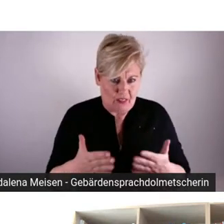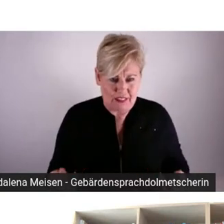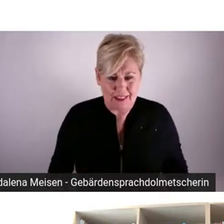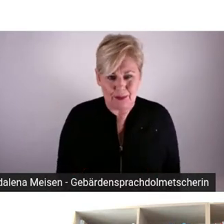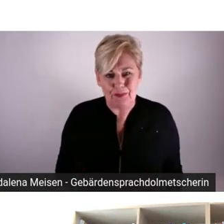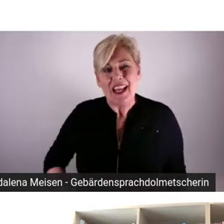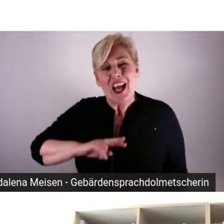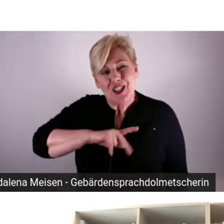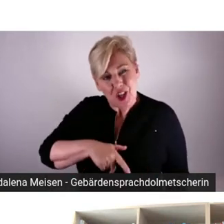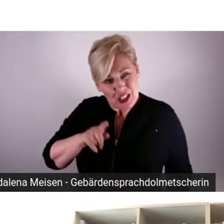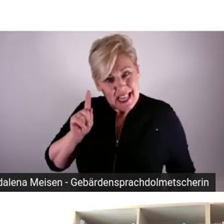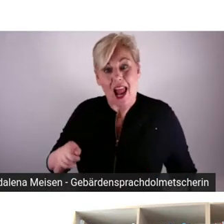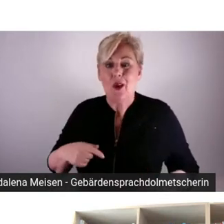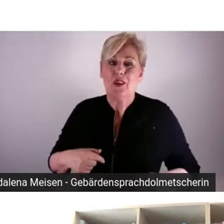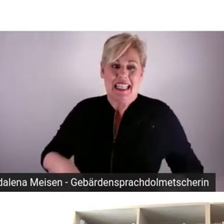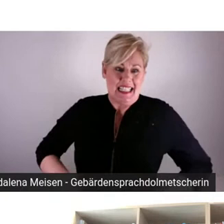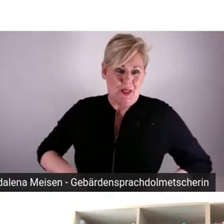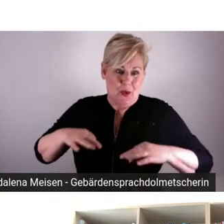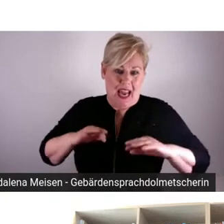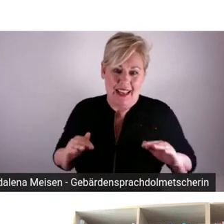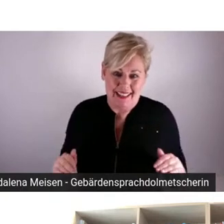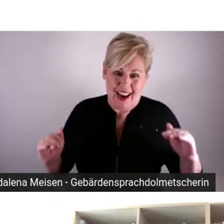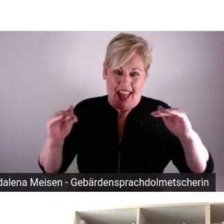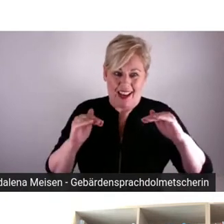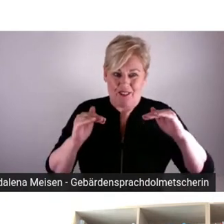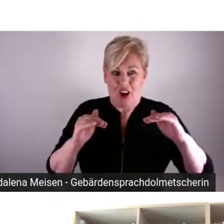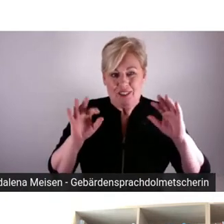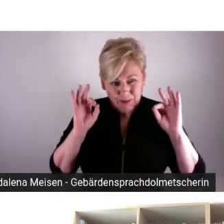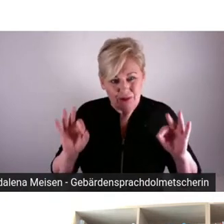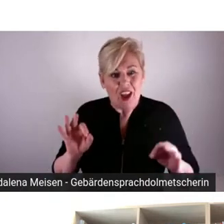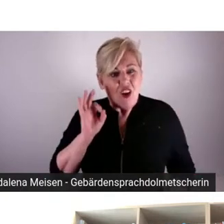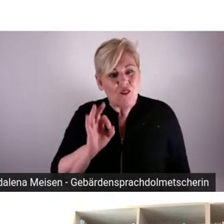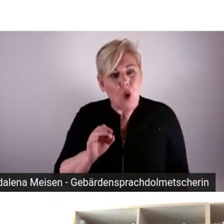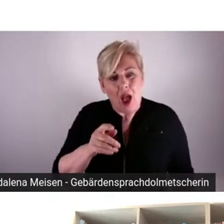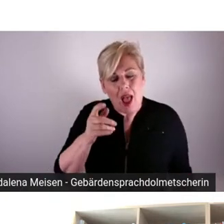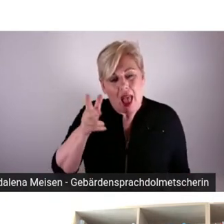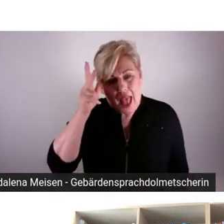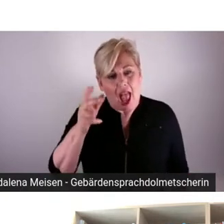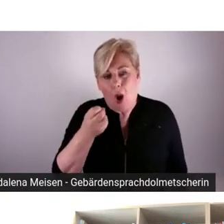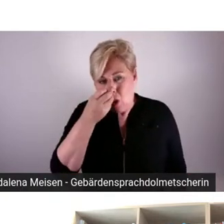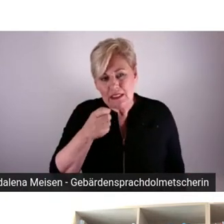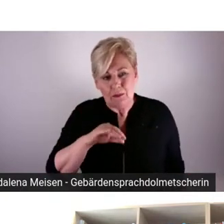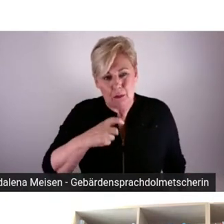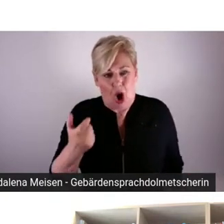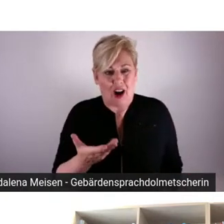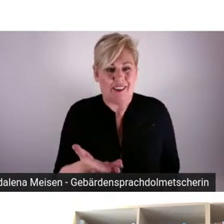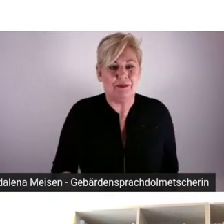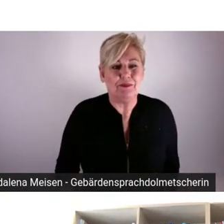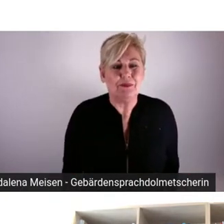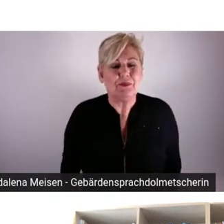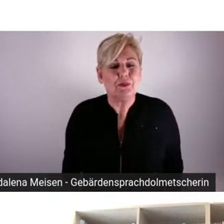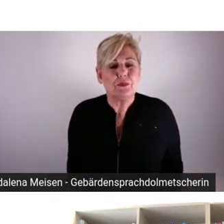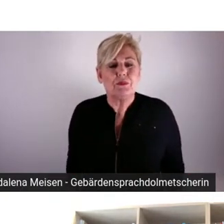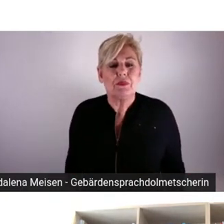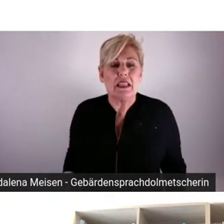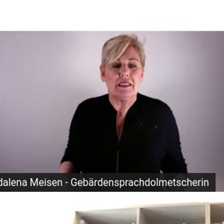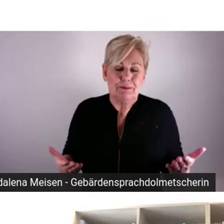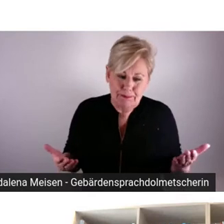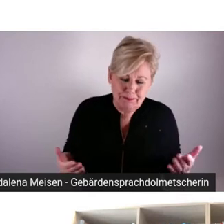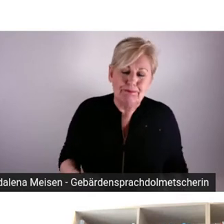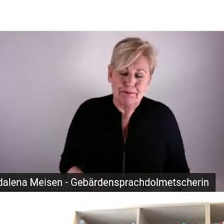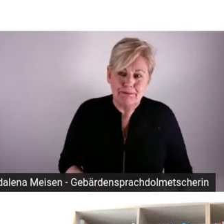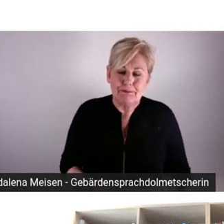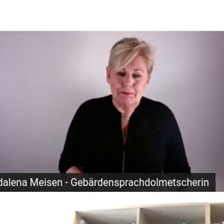Soziale und gesundheitliche Gleichheit, das ist ein Stichwort für Rolf Rosenbrock. Bitte schön. Ja, wenn man sich die